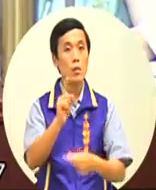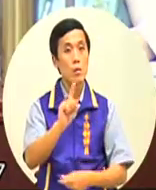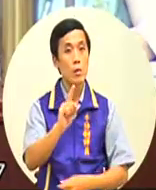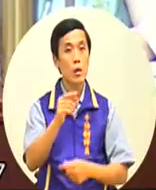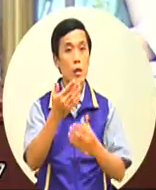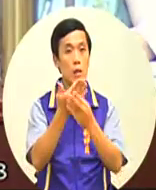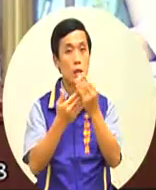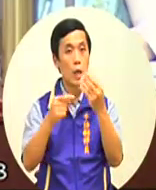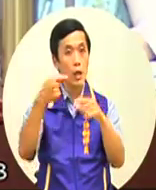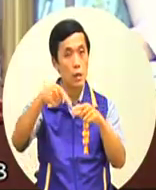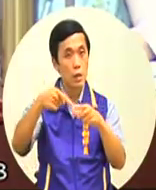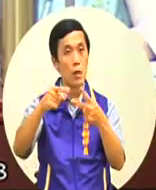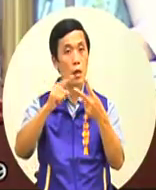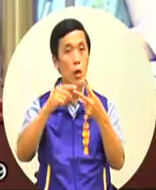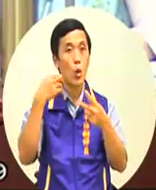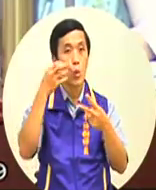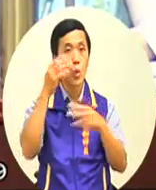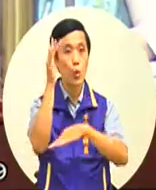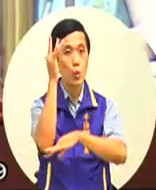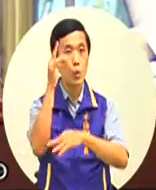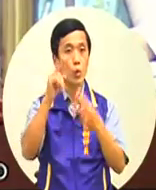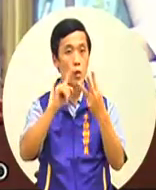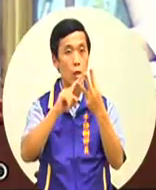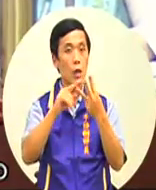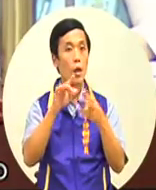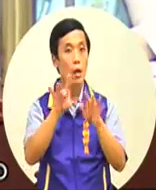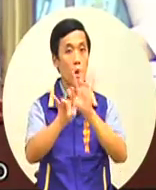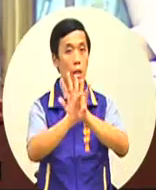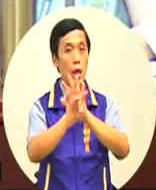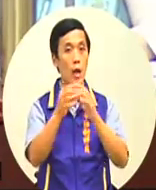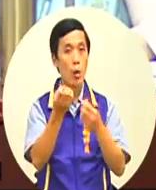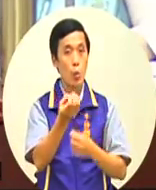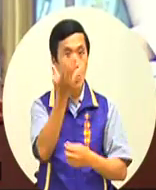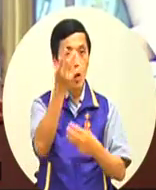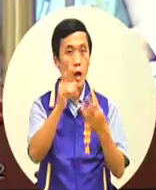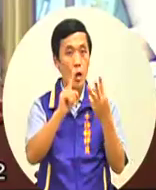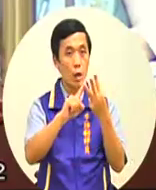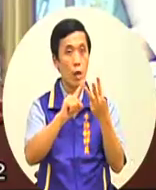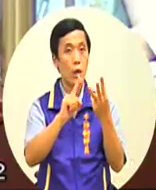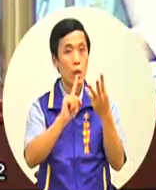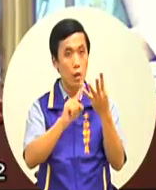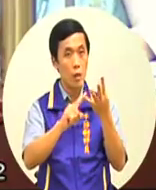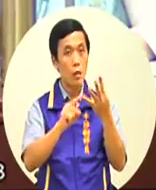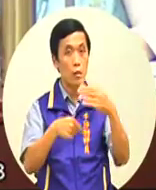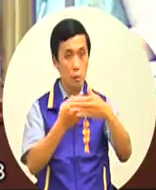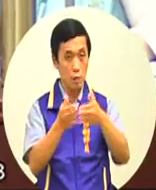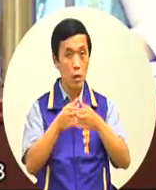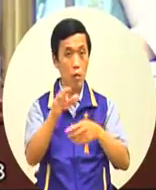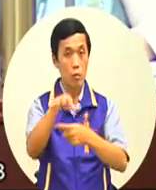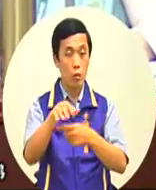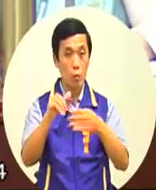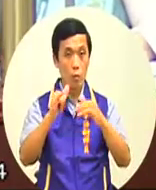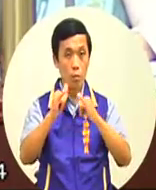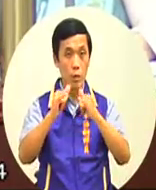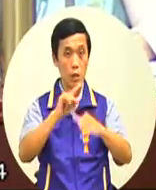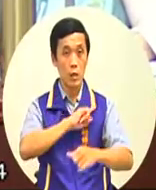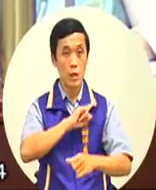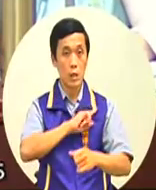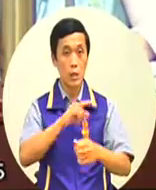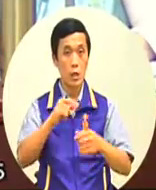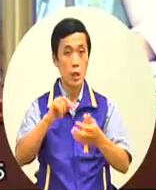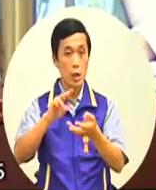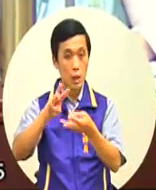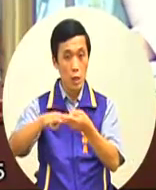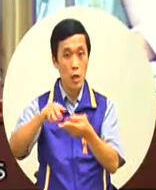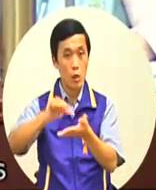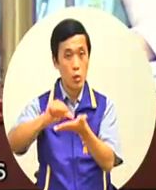叶、果树、兰花哦啊，无得起菇诶，只要是有农民、自耕农、佃农或是没